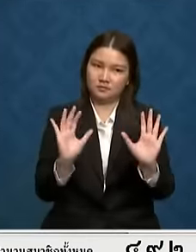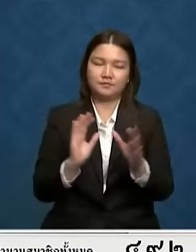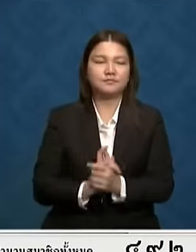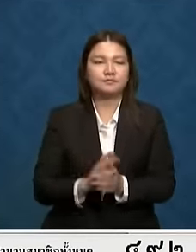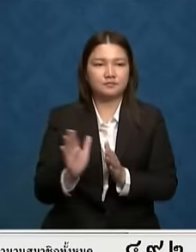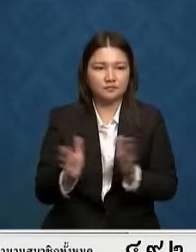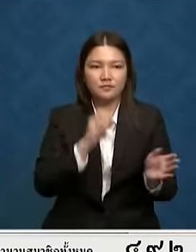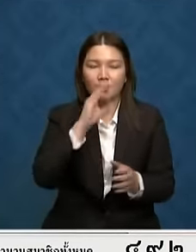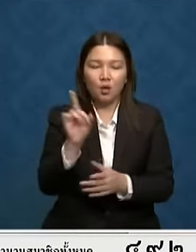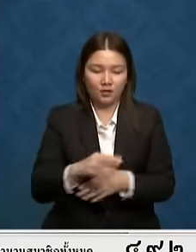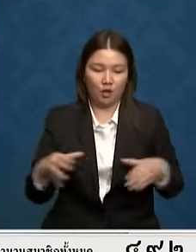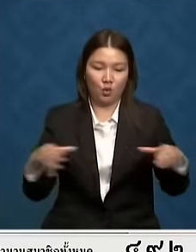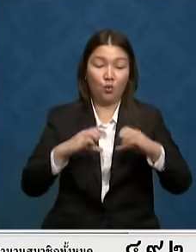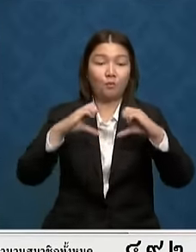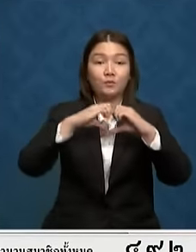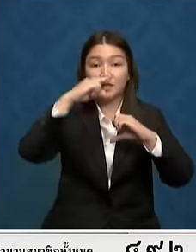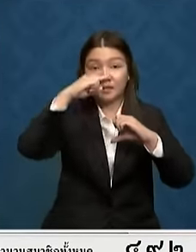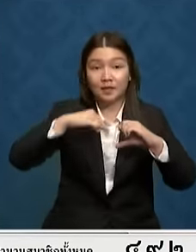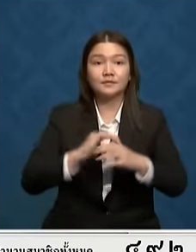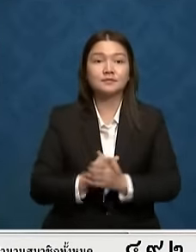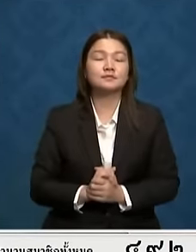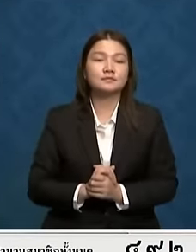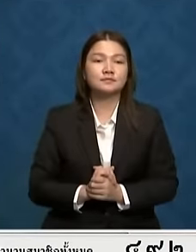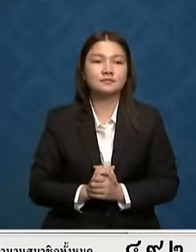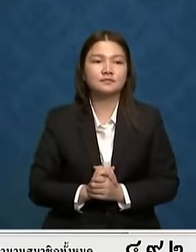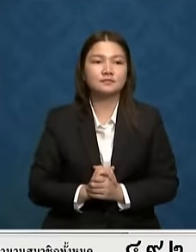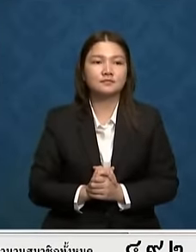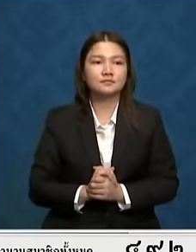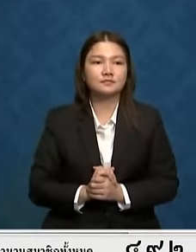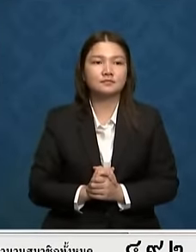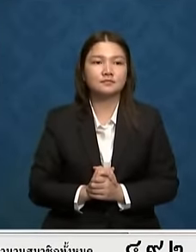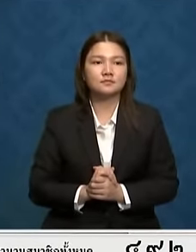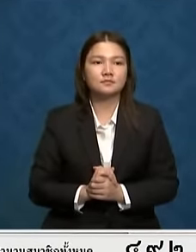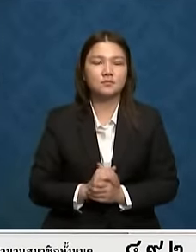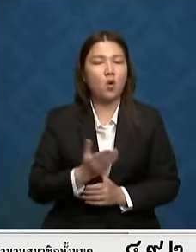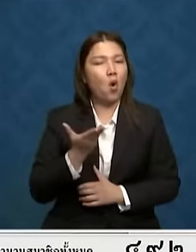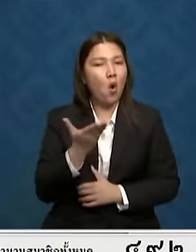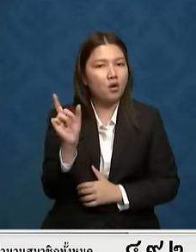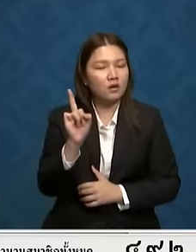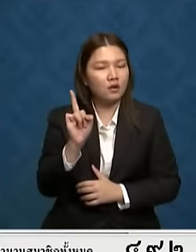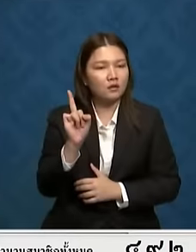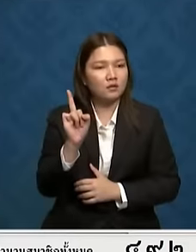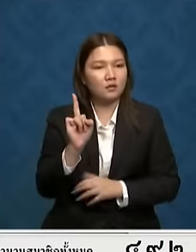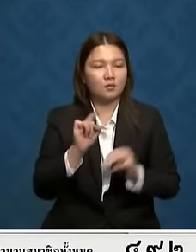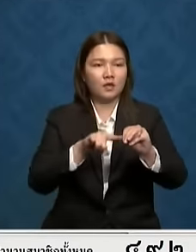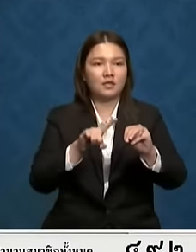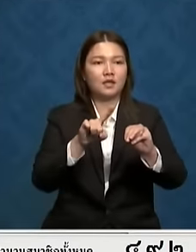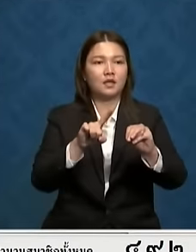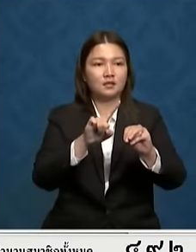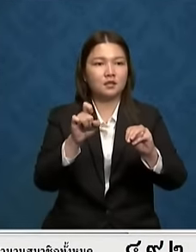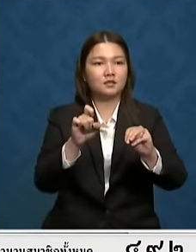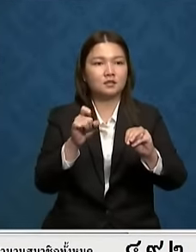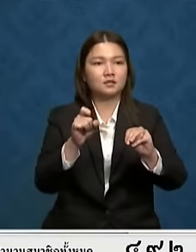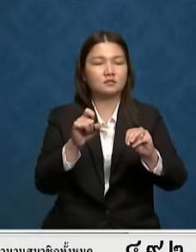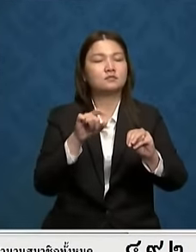ทั้งพรรคภูมิใจไทยเราเนะคะจะไม่ร่วมที่จะพิจารณามาตราหรือรายงาน